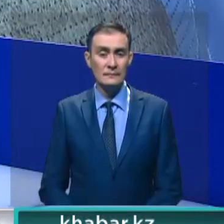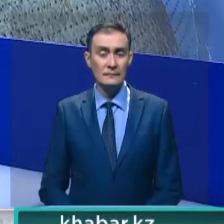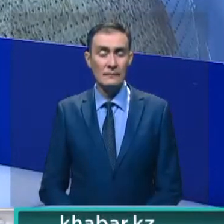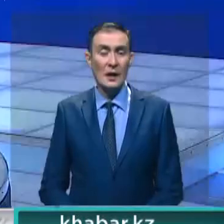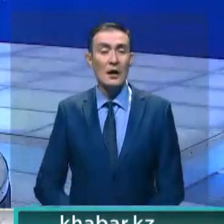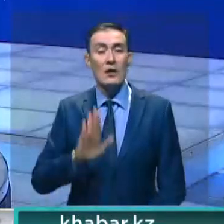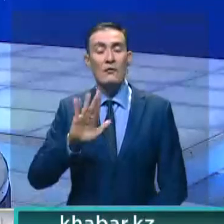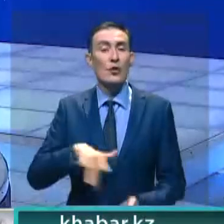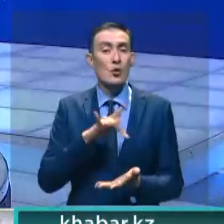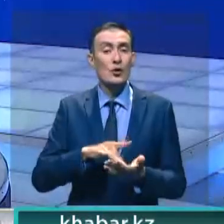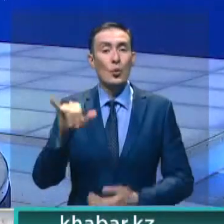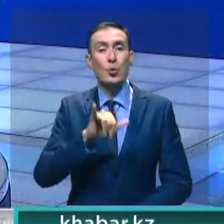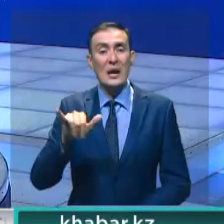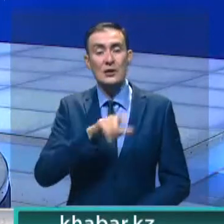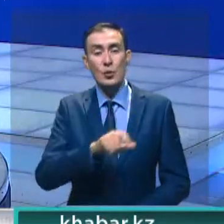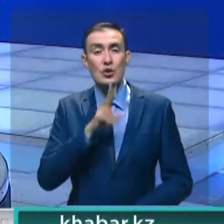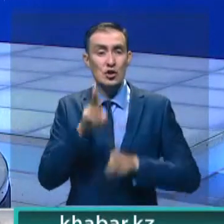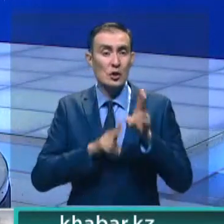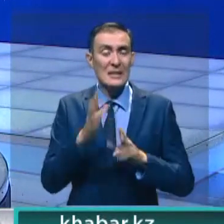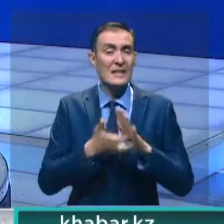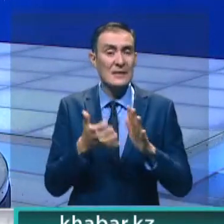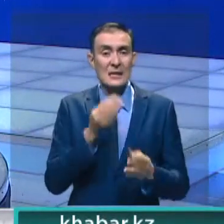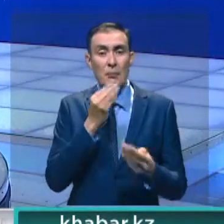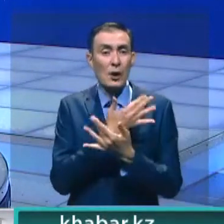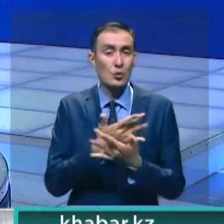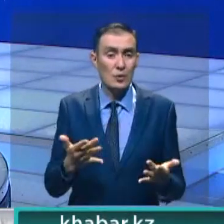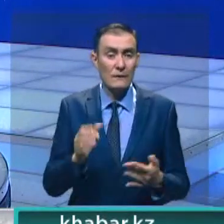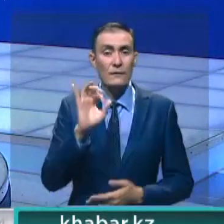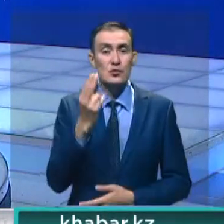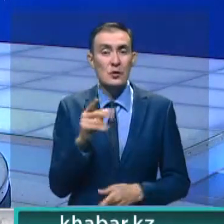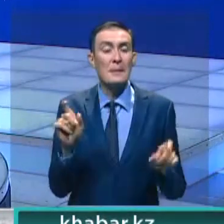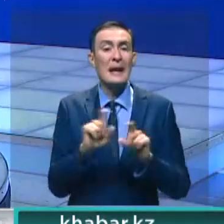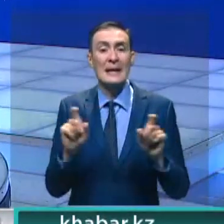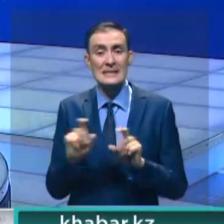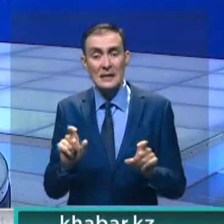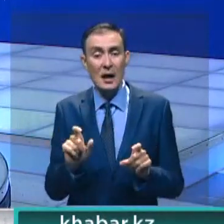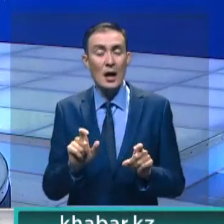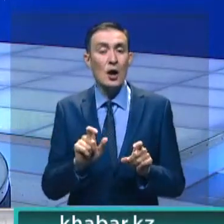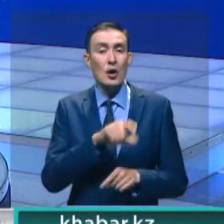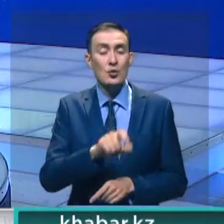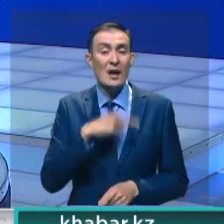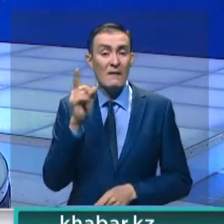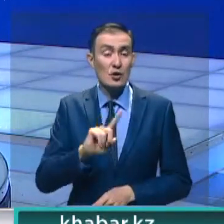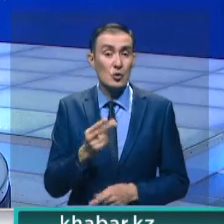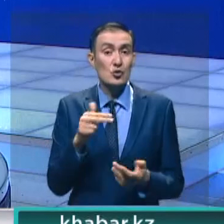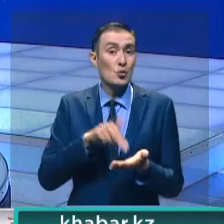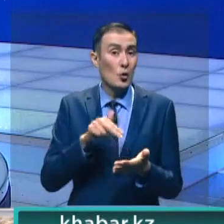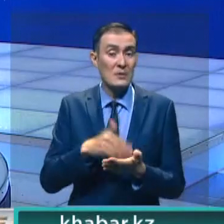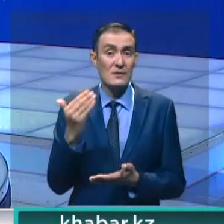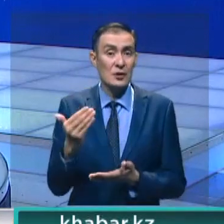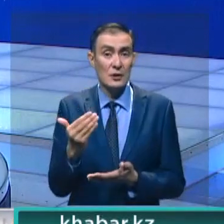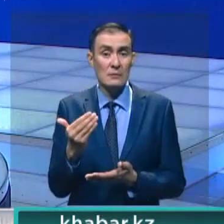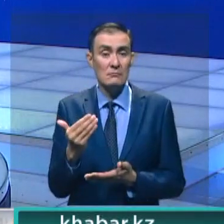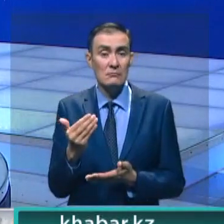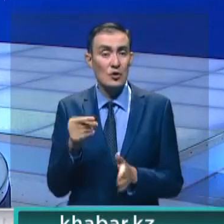И к другим темам. В Уральске люди жалуются на дефицит продуктов в социальных магазинах. Горожане говорят, да и цены в них